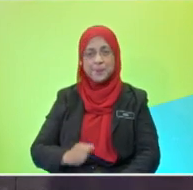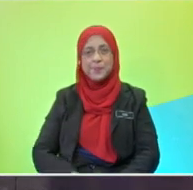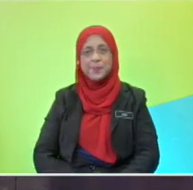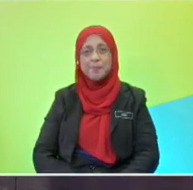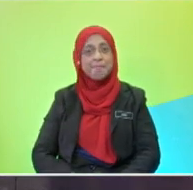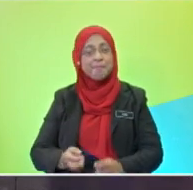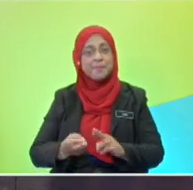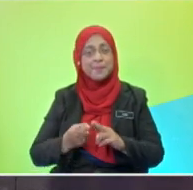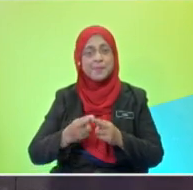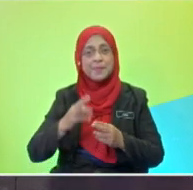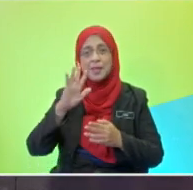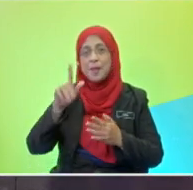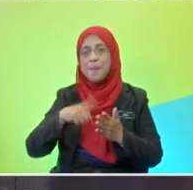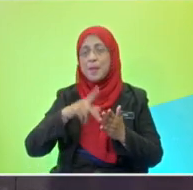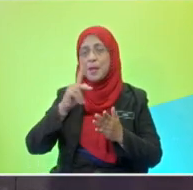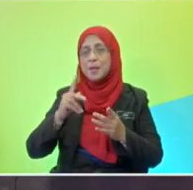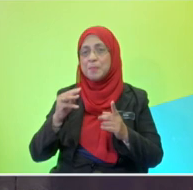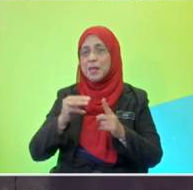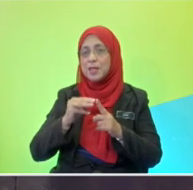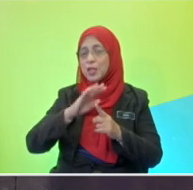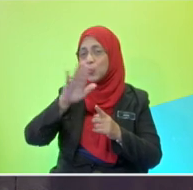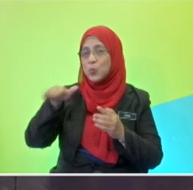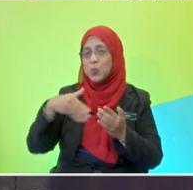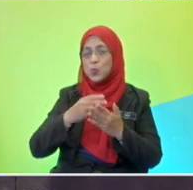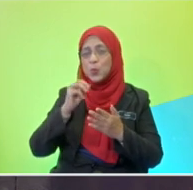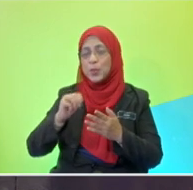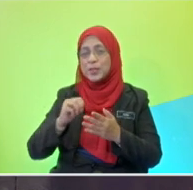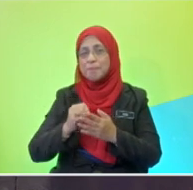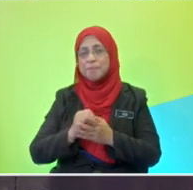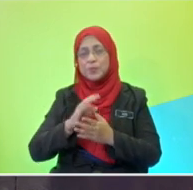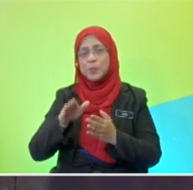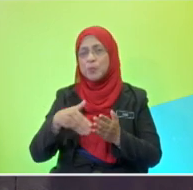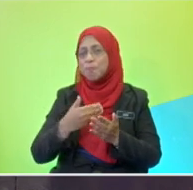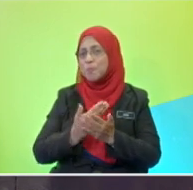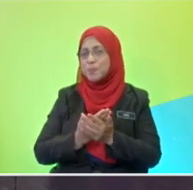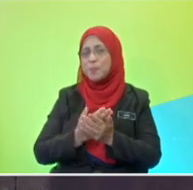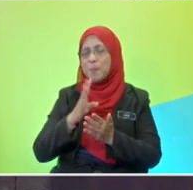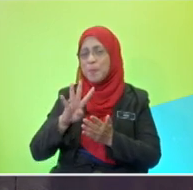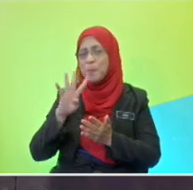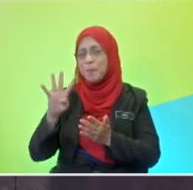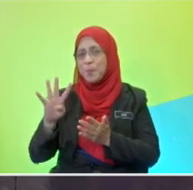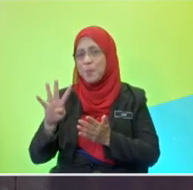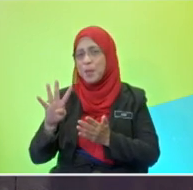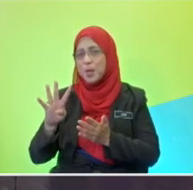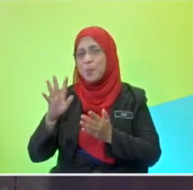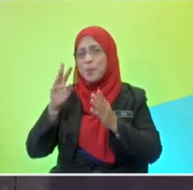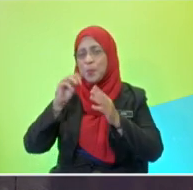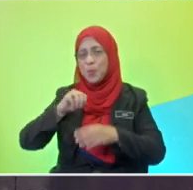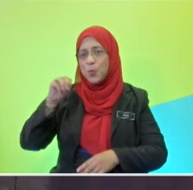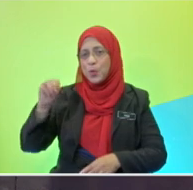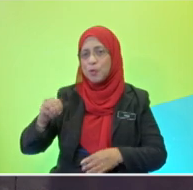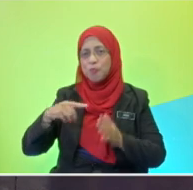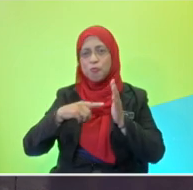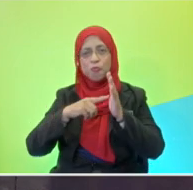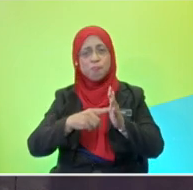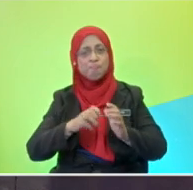saya ini Apakah prestasi keseluruhan mereka pada hari ini Baiklah semua ke semua empat-empat orang murid ini telah menunjukkan prestasi